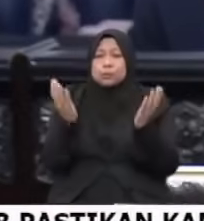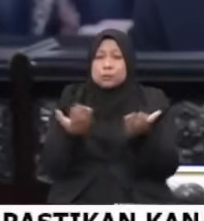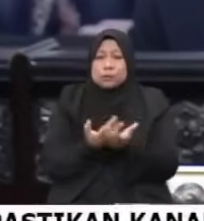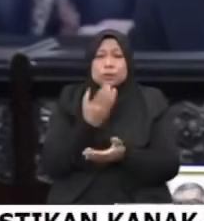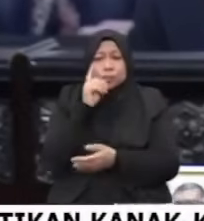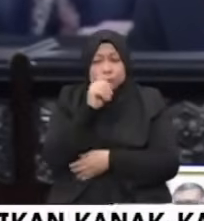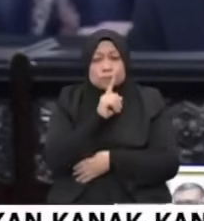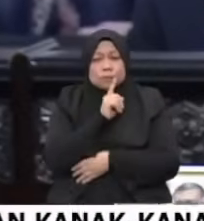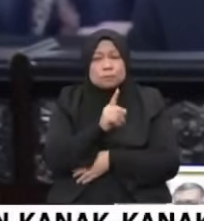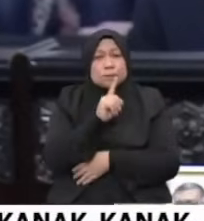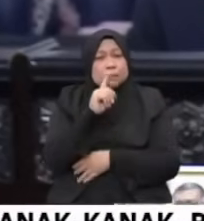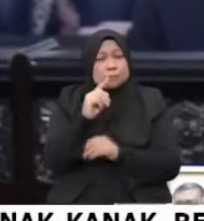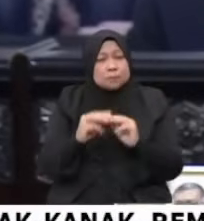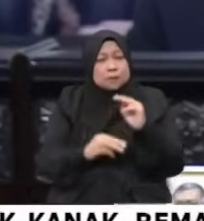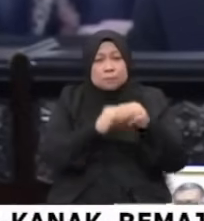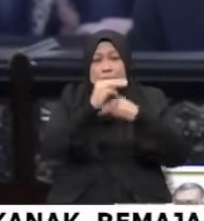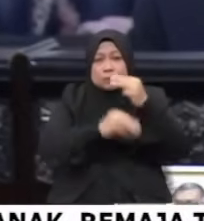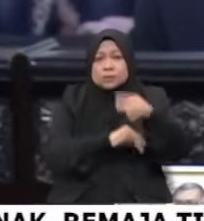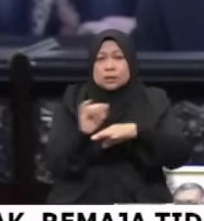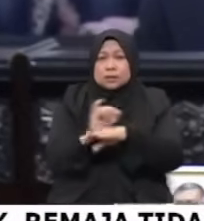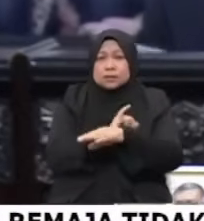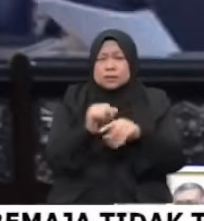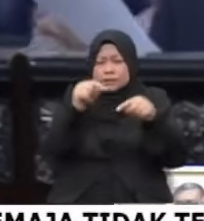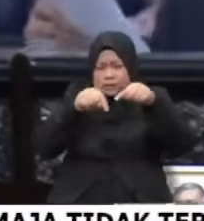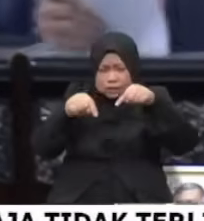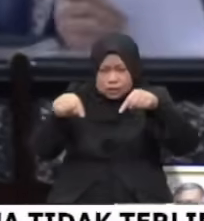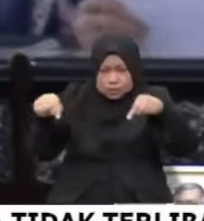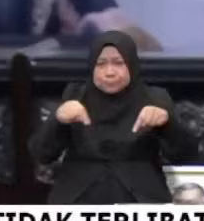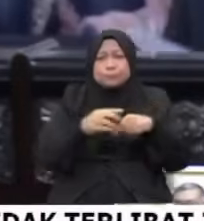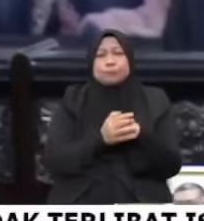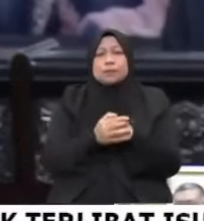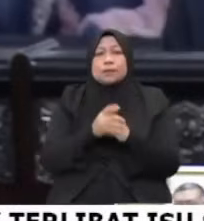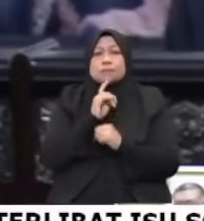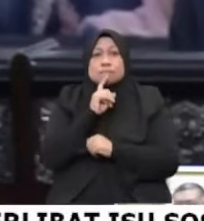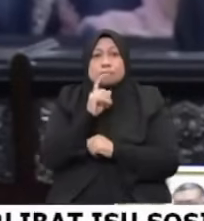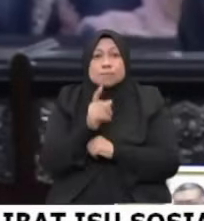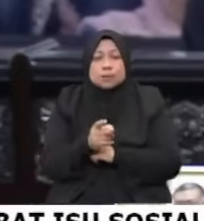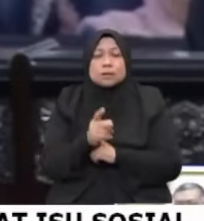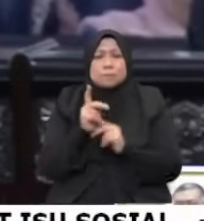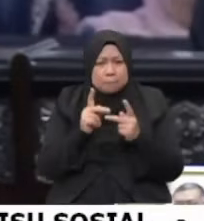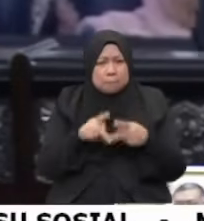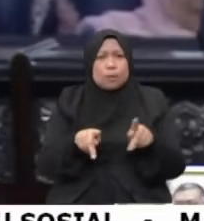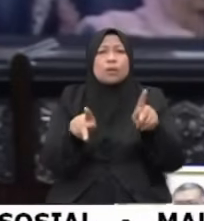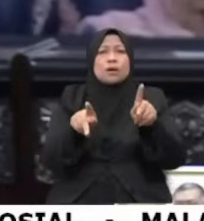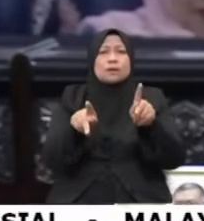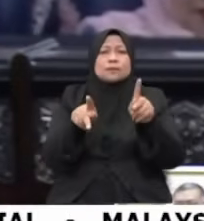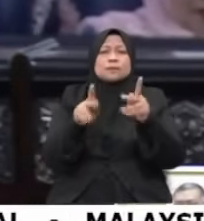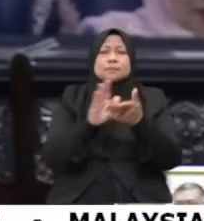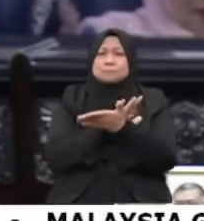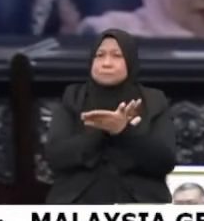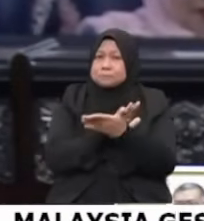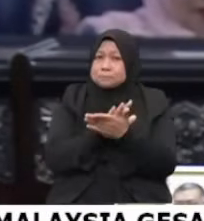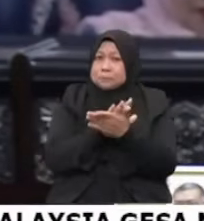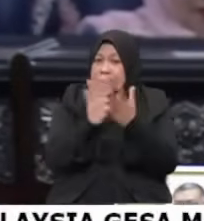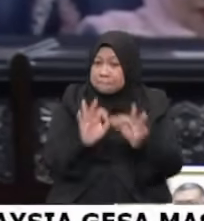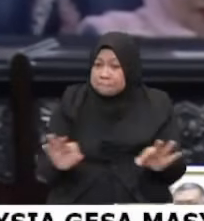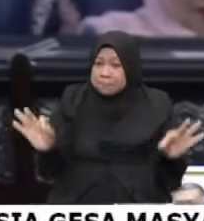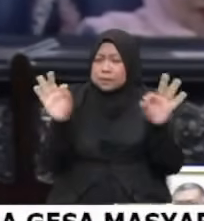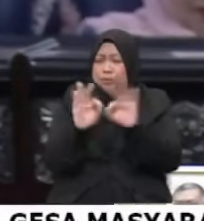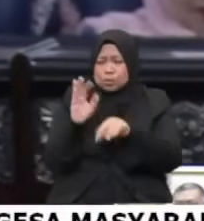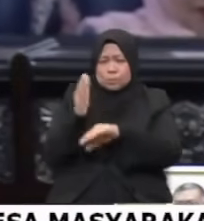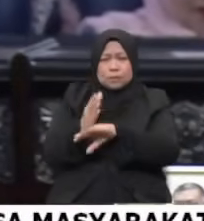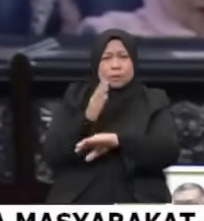dalam memajukan industri cip Global Malaysia perlu mengambil peluang kemasan ini untuk